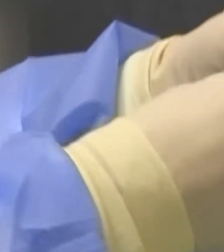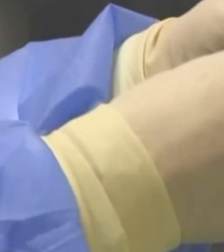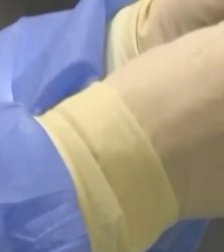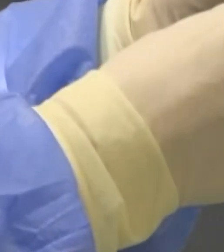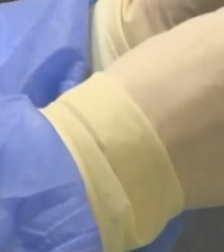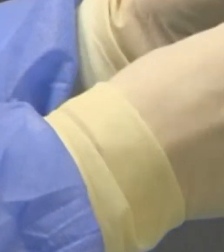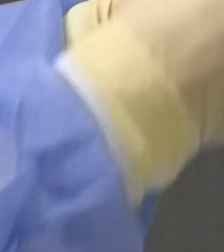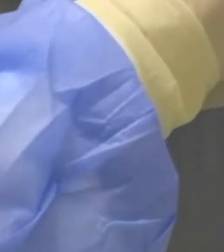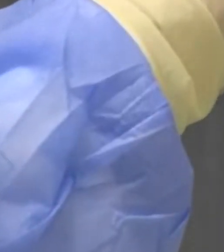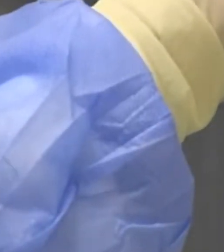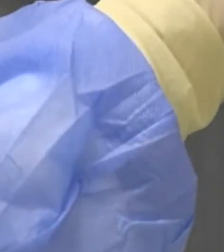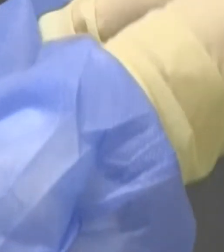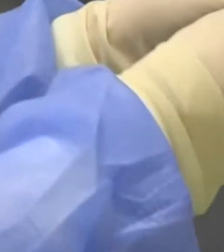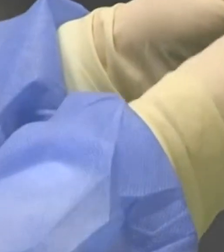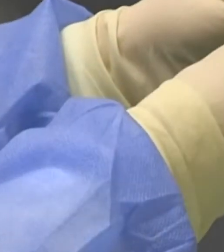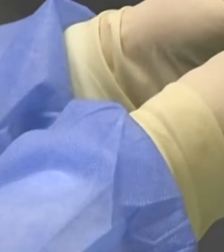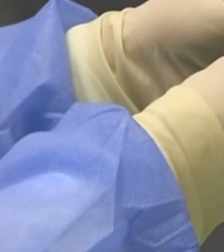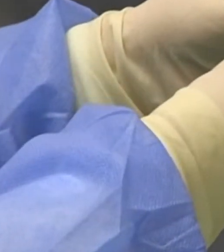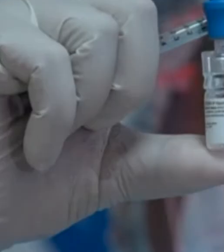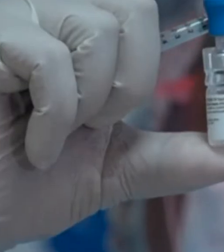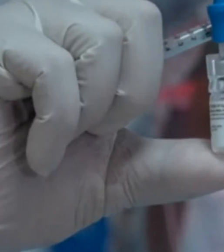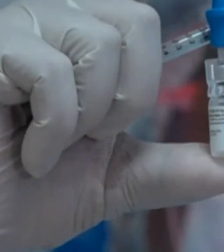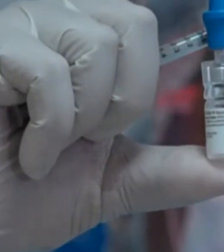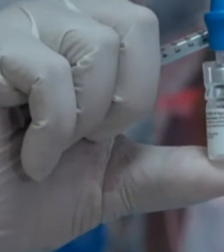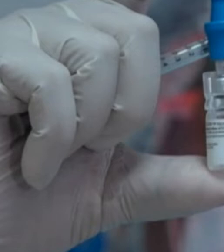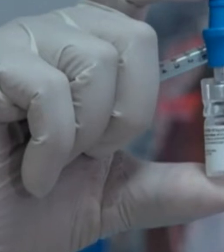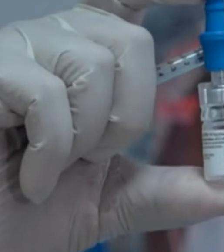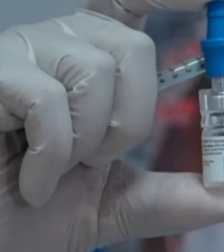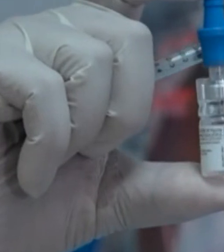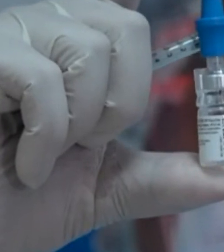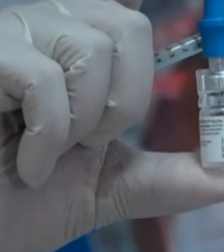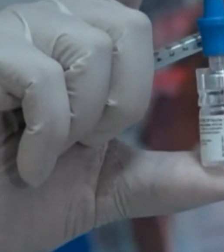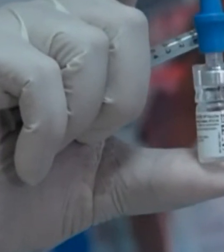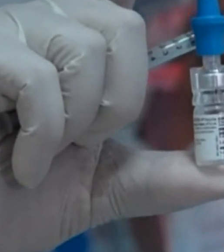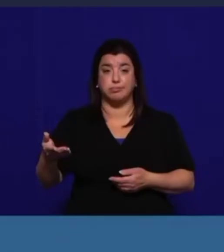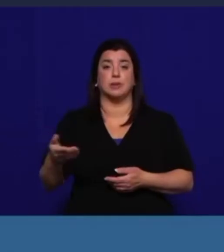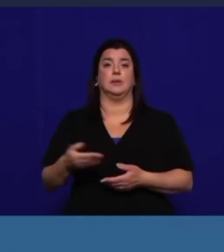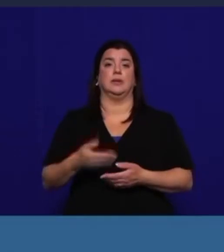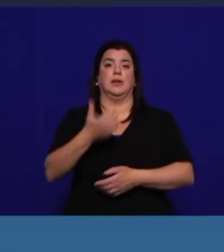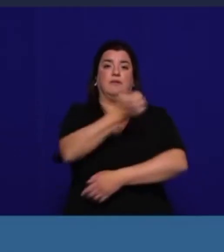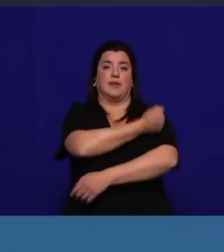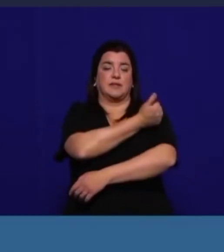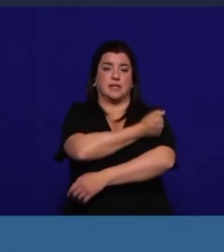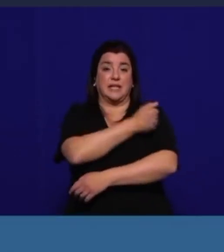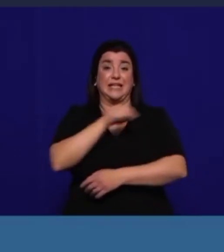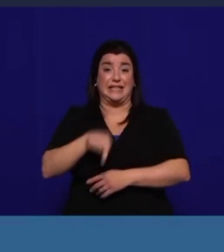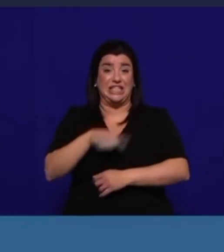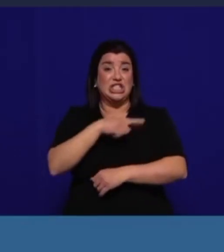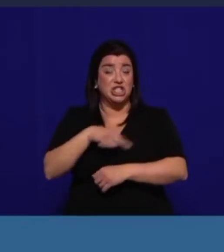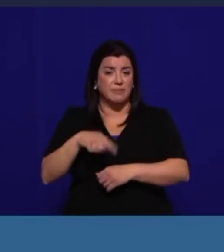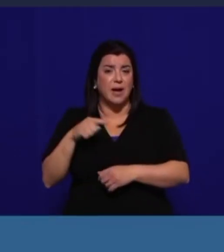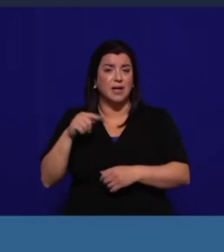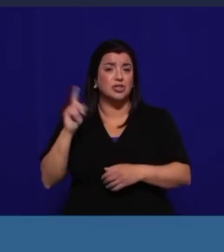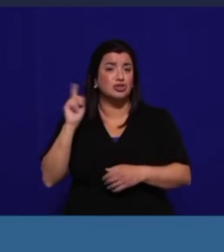Il-professur Charmaine Gauci qalet li kien hemm dewmien fil-wasla tal-vaċċin tal-Pfizer. Din il-ġimgħa li ġara